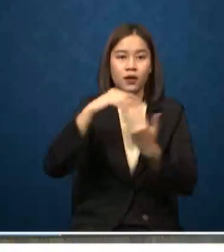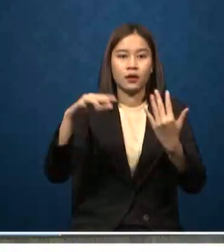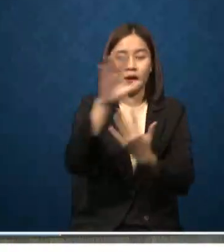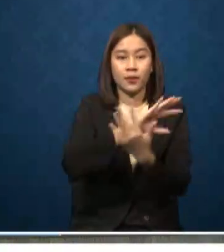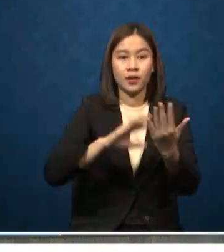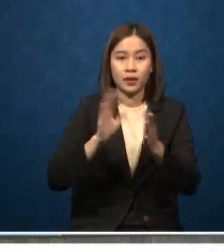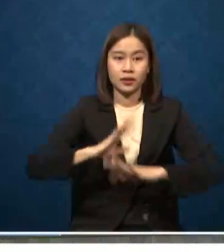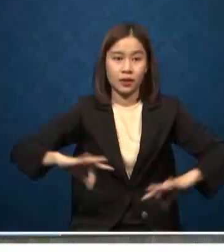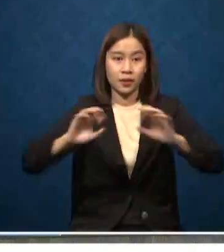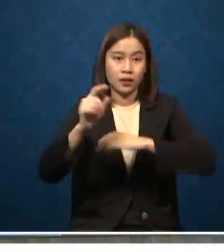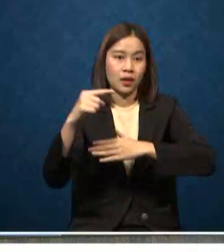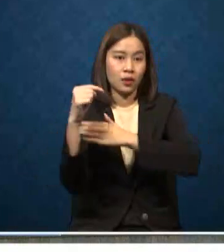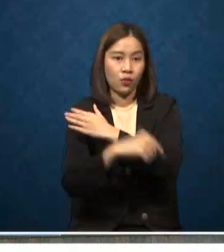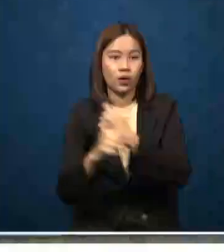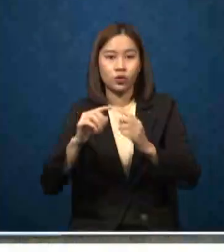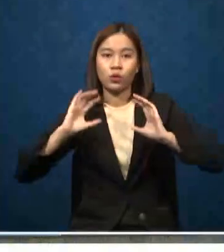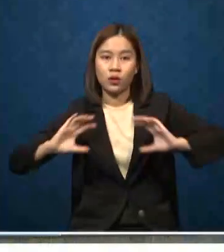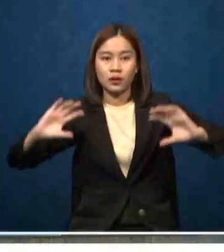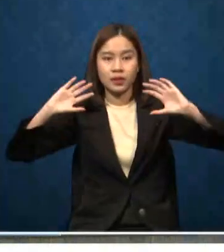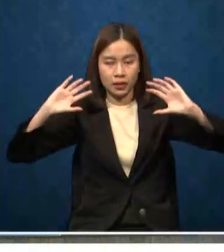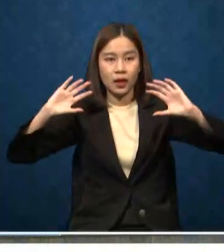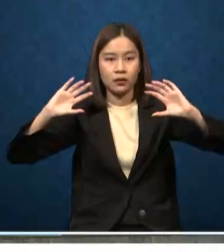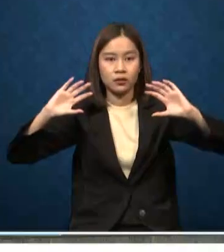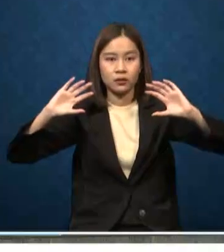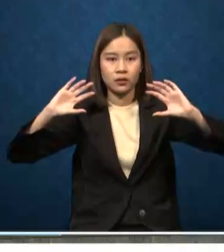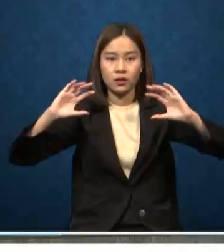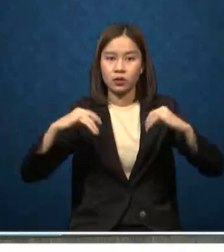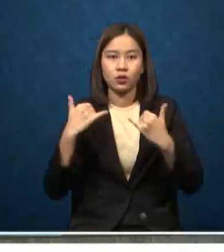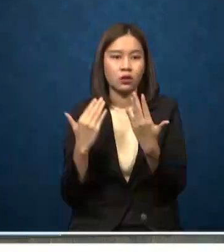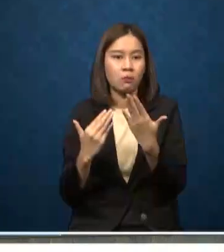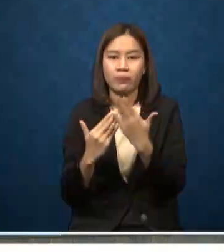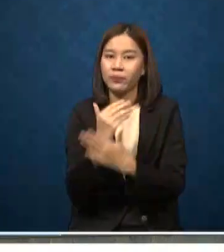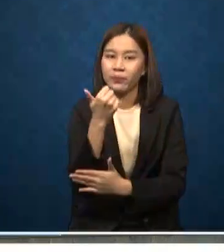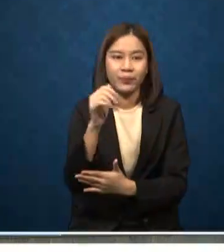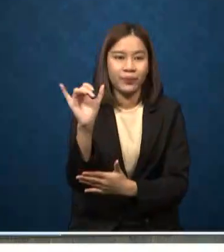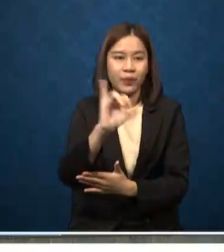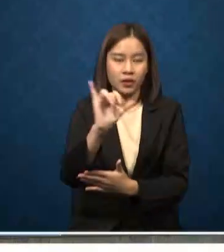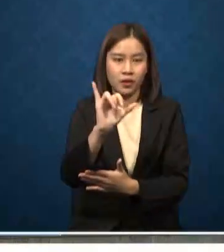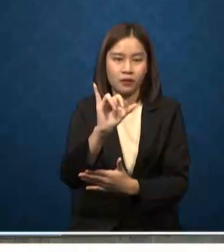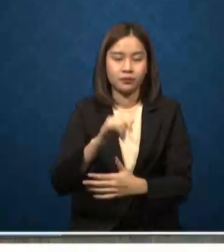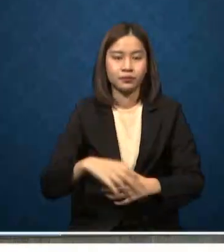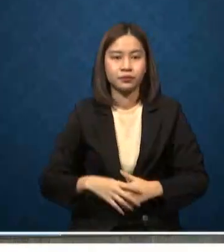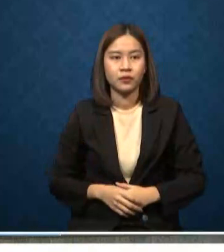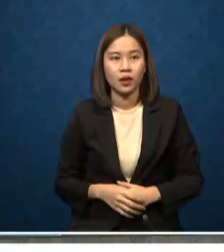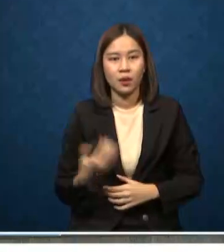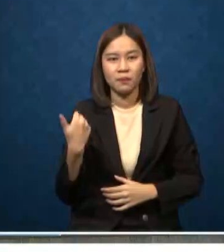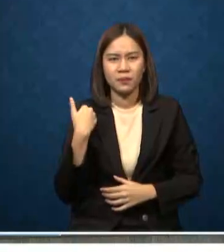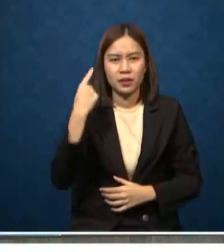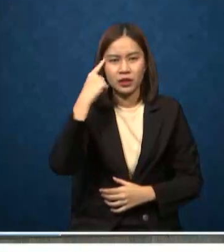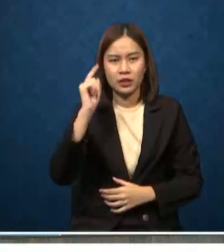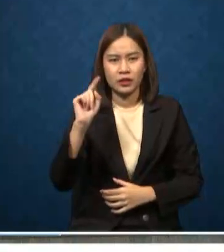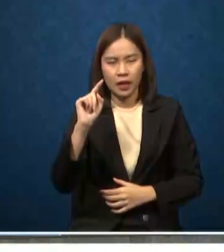โดยเฉพาะการทุจริตในวงราชการยังไม่ประสบผลสำเร็จเท่าที่ควรนะครับและยังมีแนวโน้ม